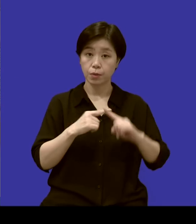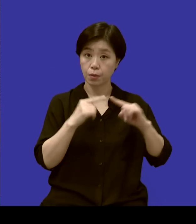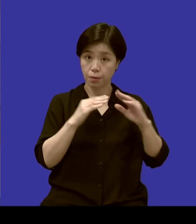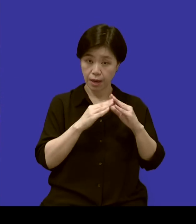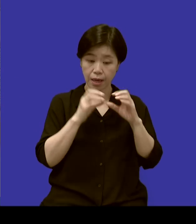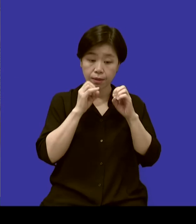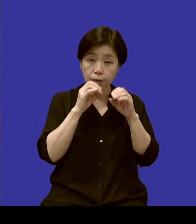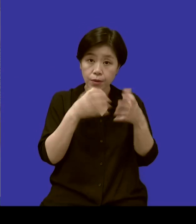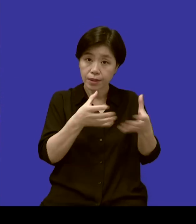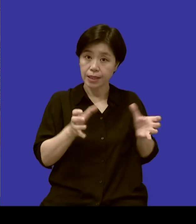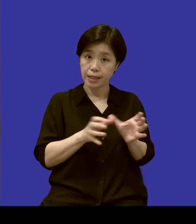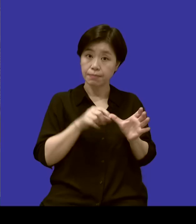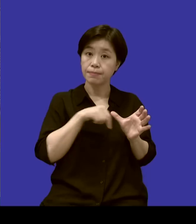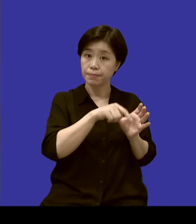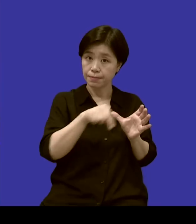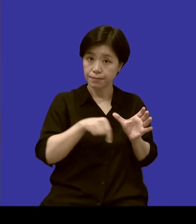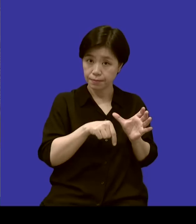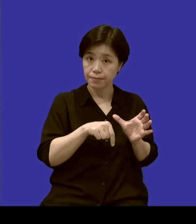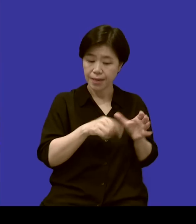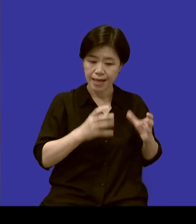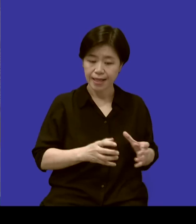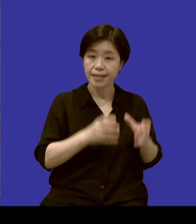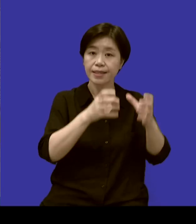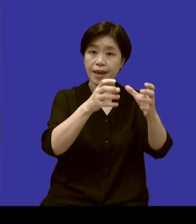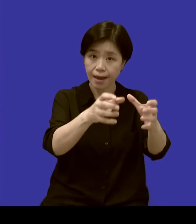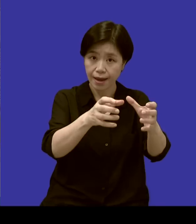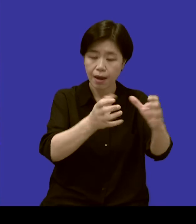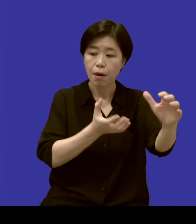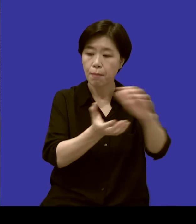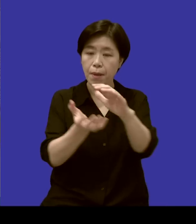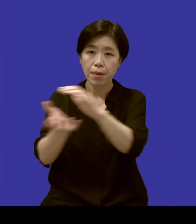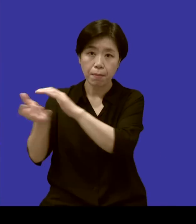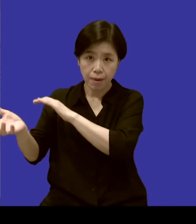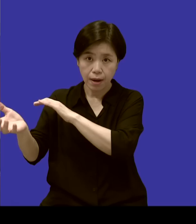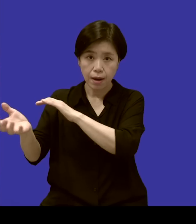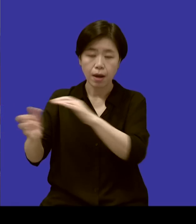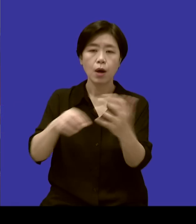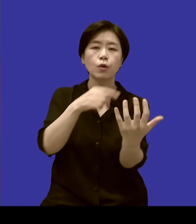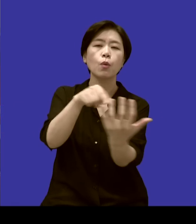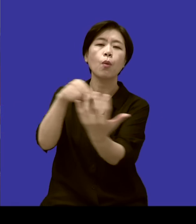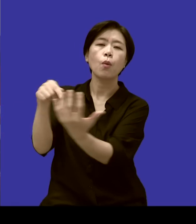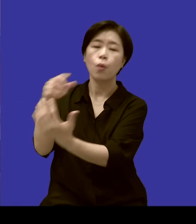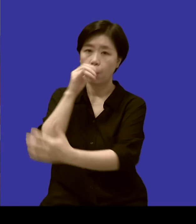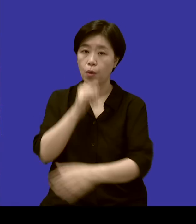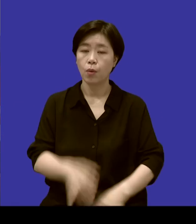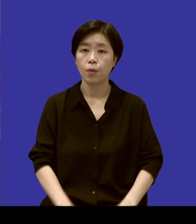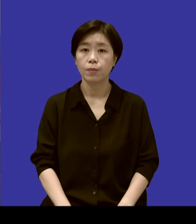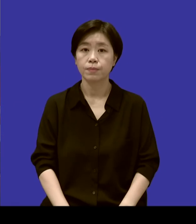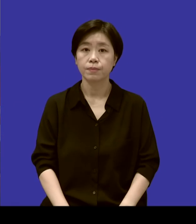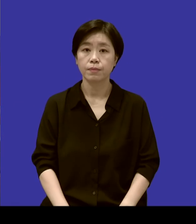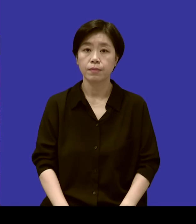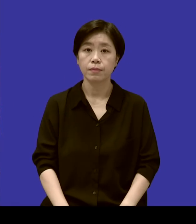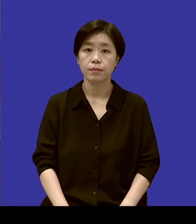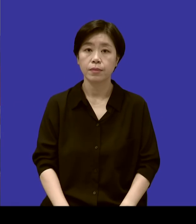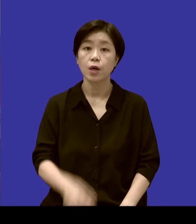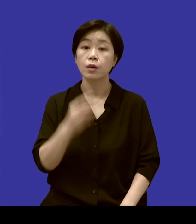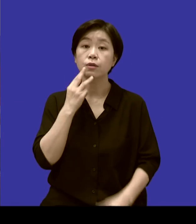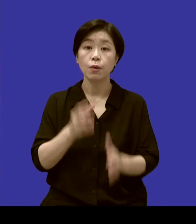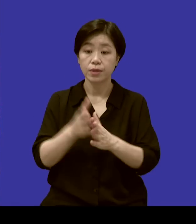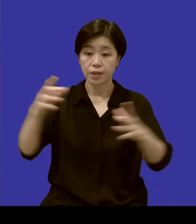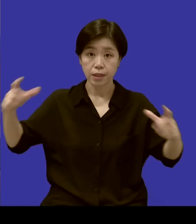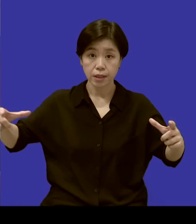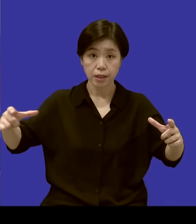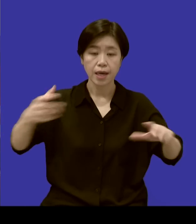대외사역팀에서 대외사역팀에서 단체로 가서 딱 양육을 해주는 시스템이에요. 예. 어디로 가요? 어디로? 교회,